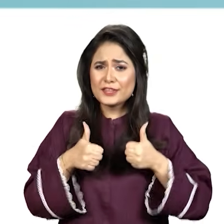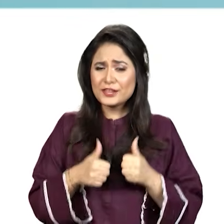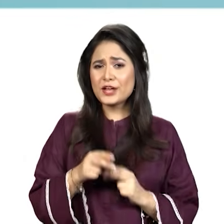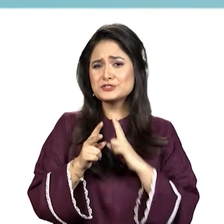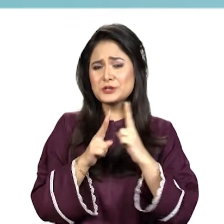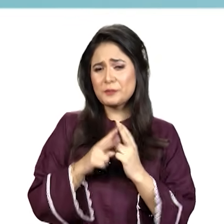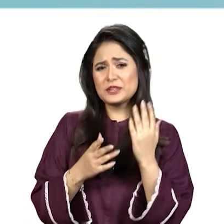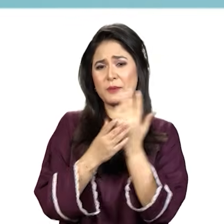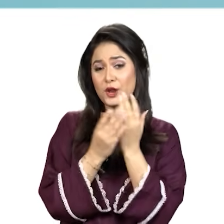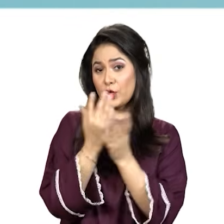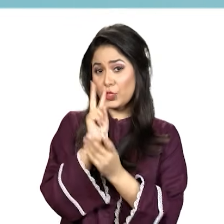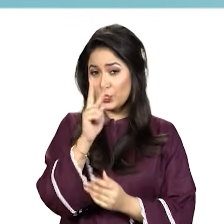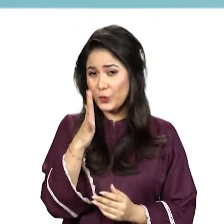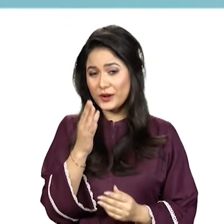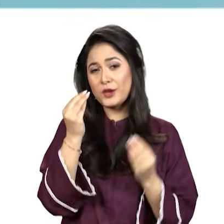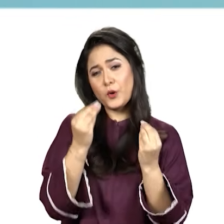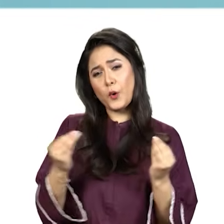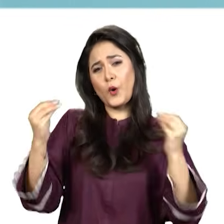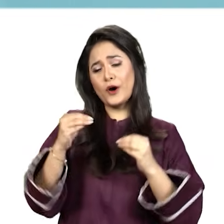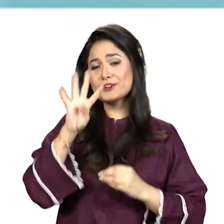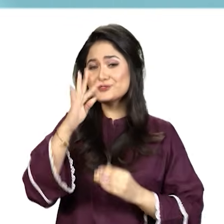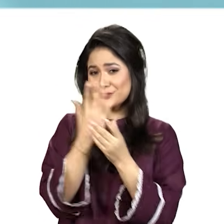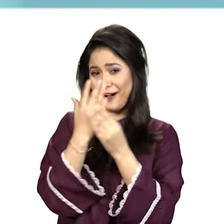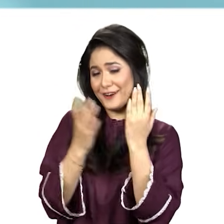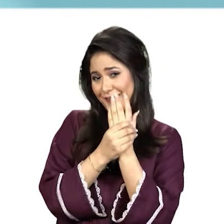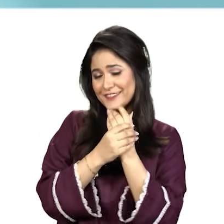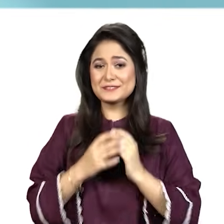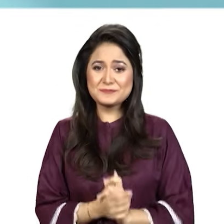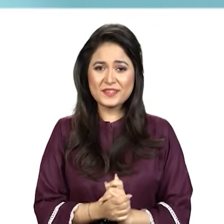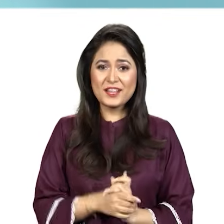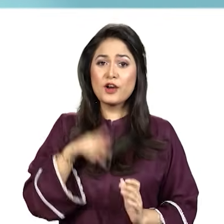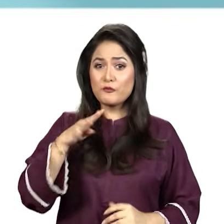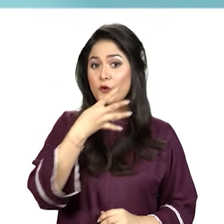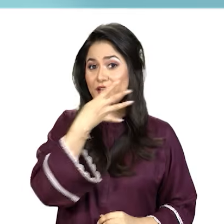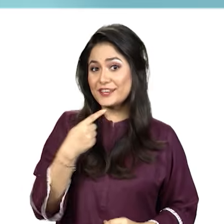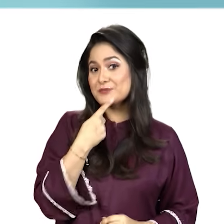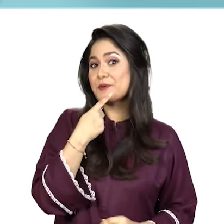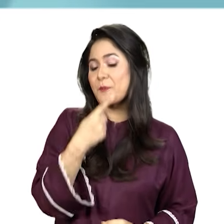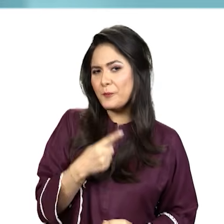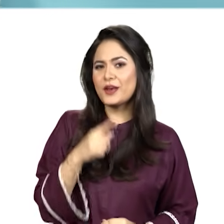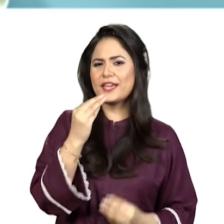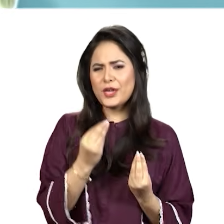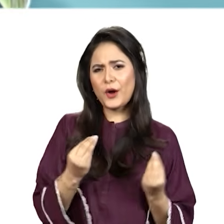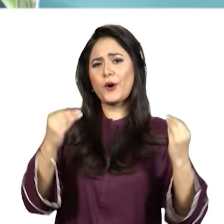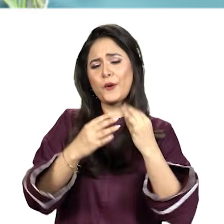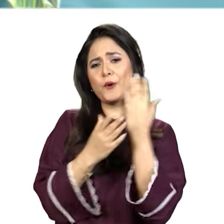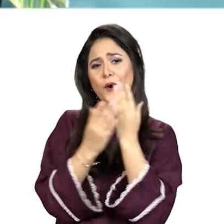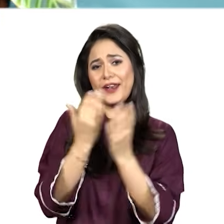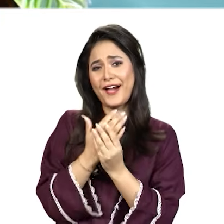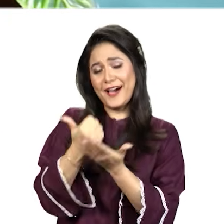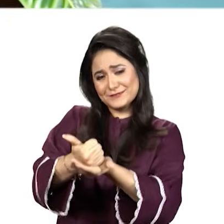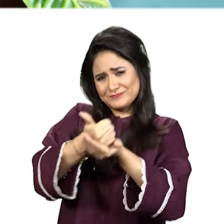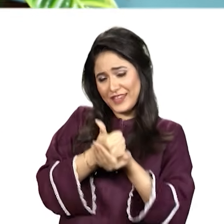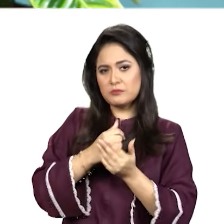कितना ही अच्छा होता अगर हमारे 2 के बजाय 4 हाथ होते। वो अंग्रेजी में कहते हैं ना, एन एक्स्ट्रा पेयर ऑफ हैंड्स